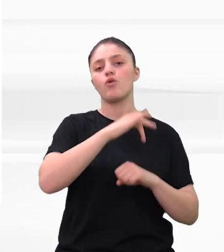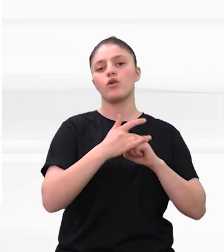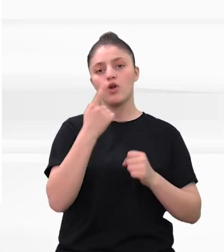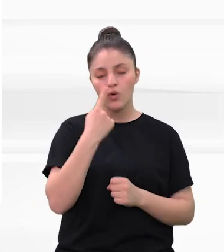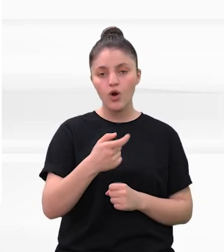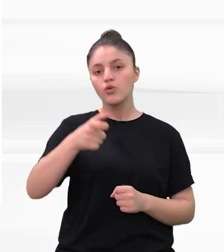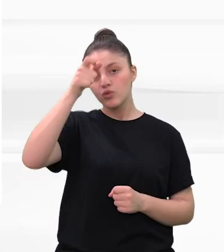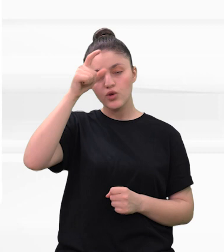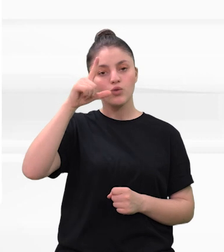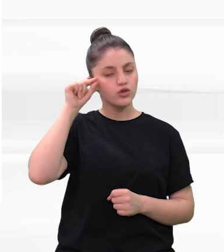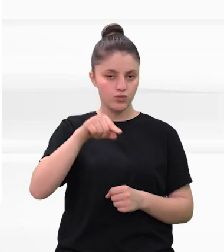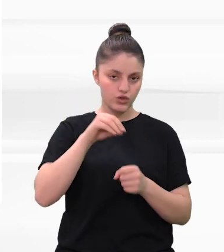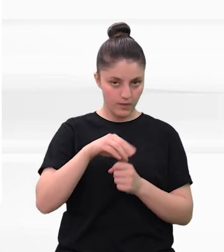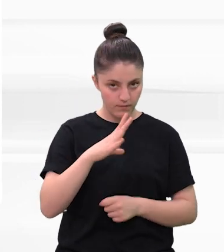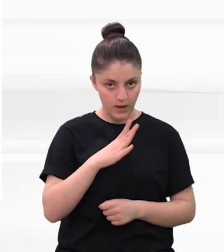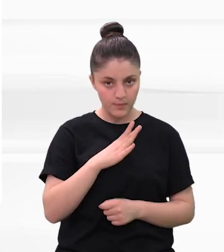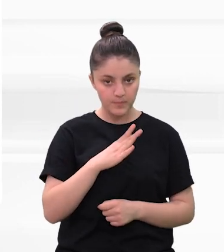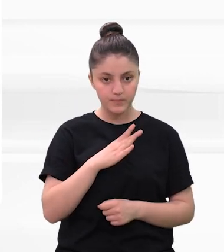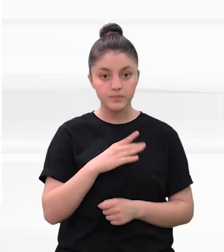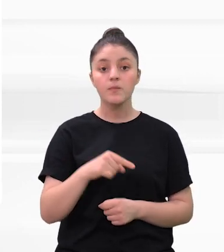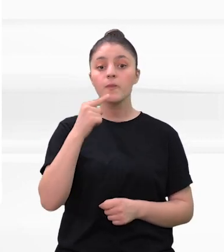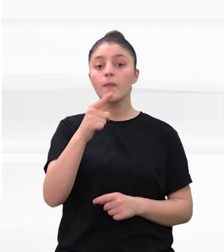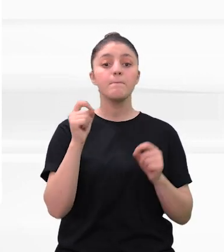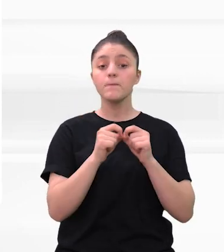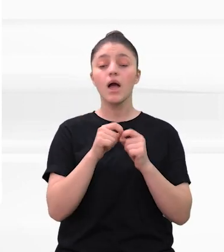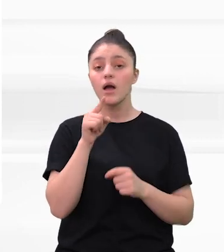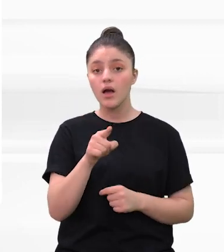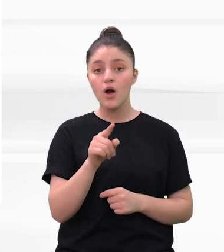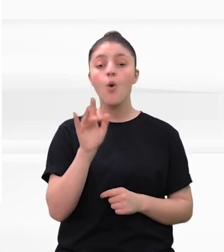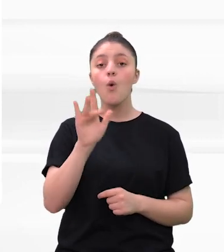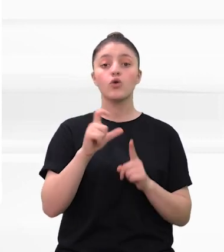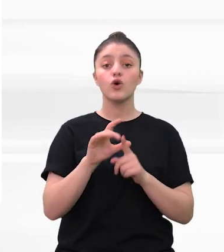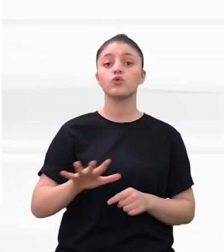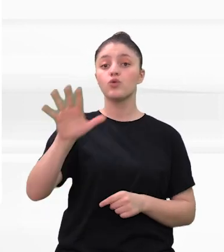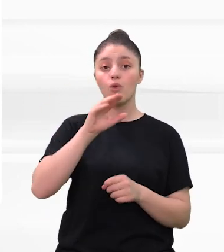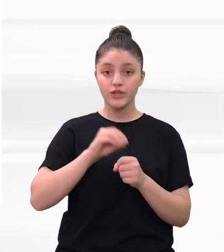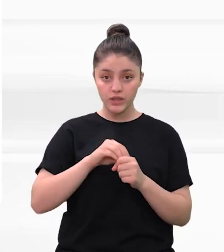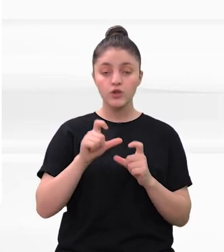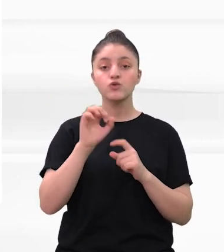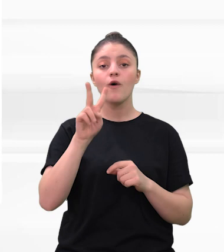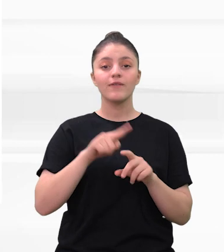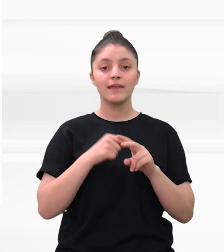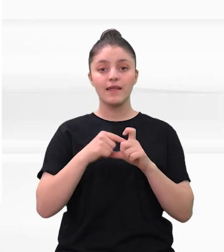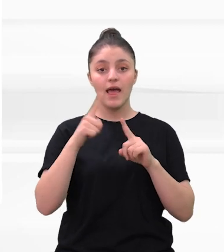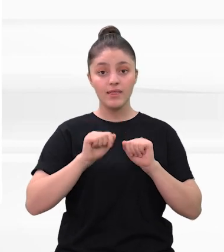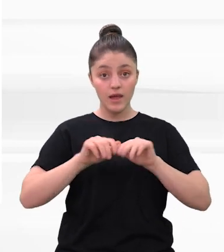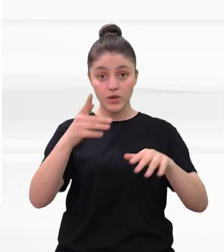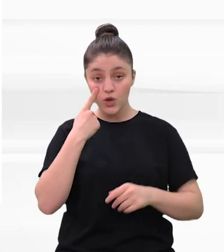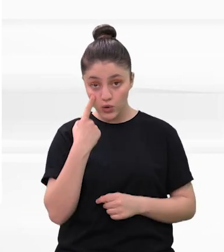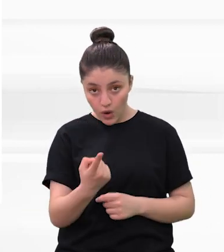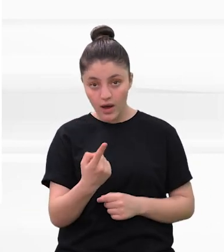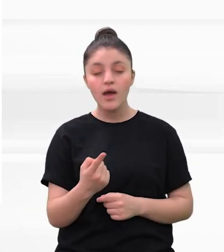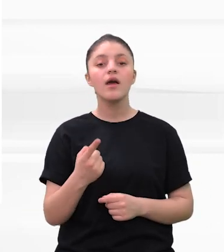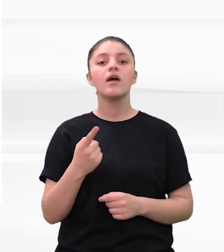kapsamakta Atatürk'ün insanların içerisindedir ayrı olur doktoru ise Ortadoğu'da özellikle Sovyet yayılmasına karşı ikinci